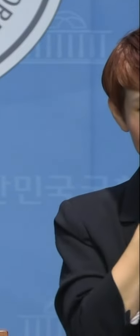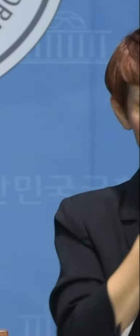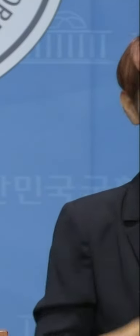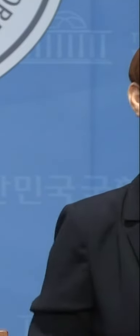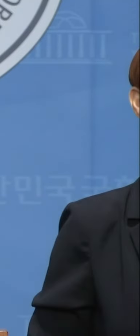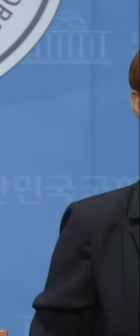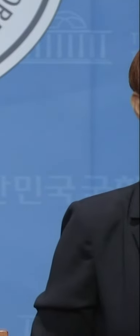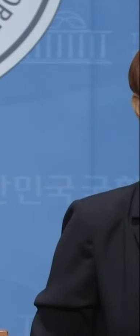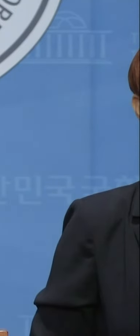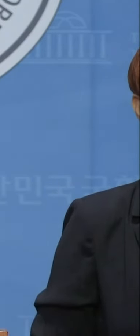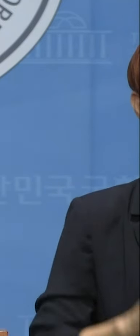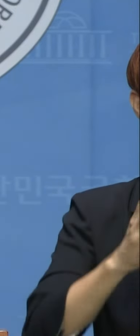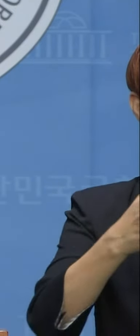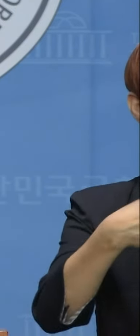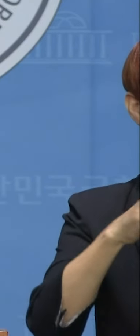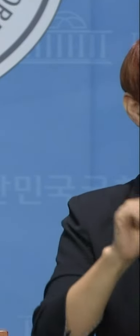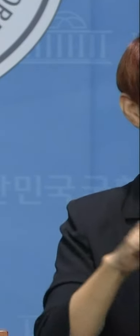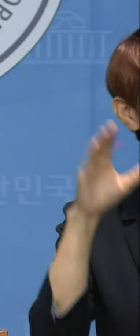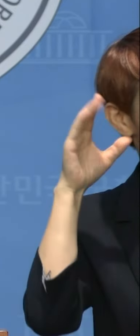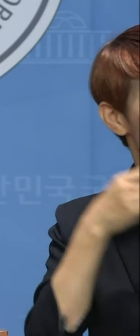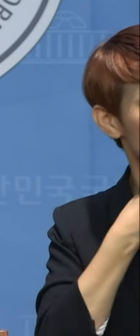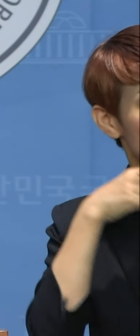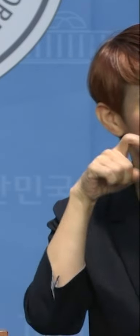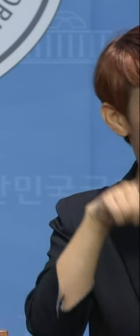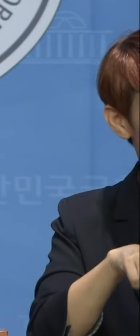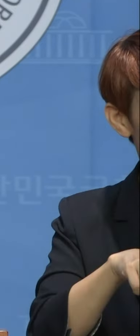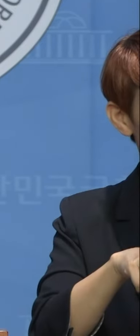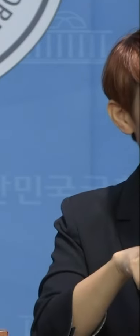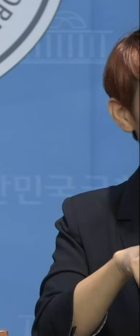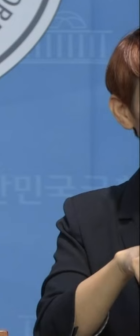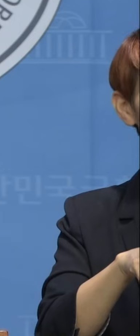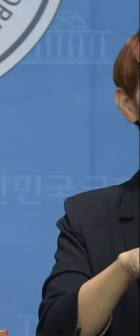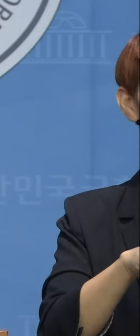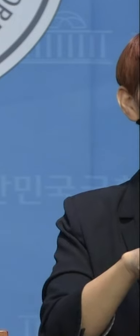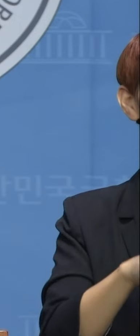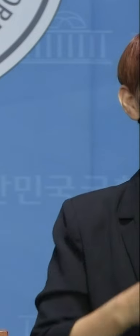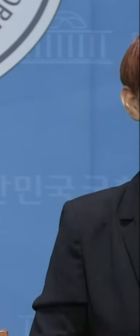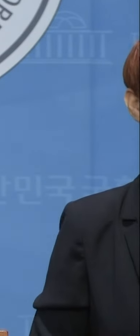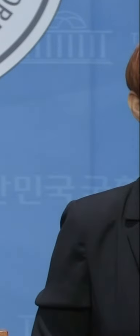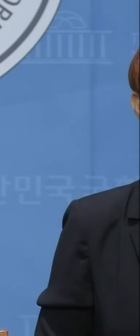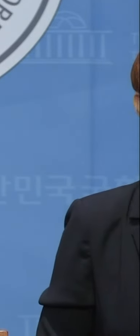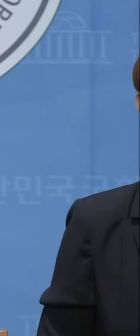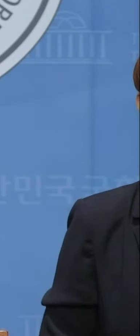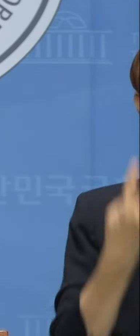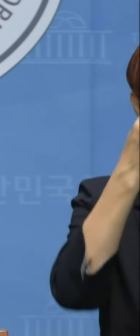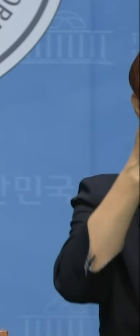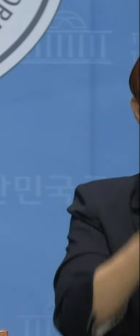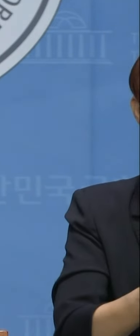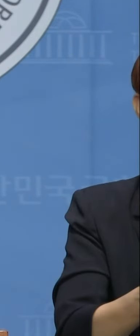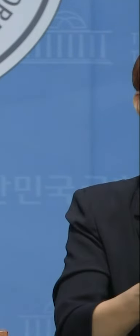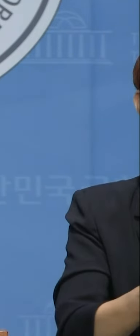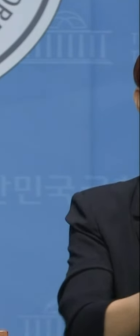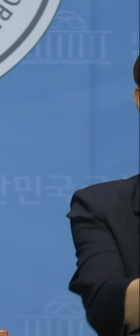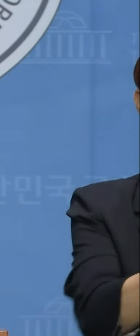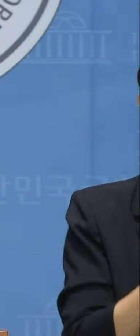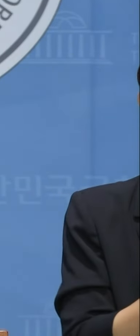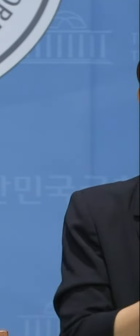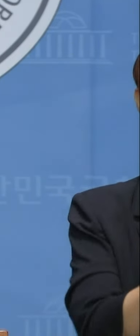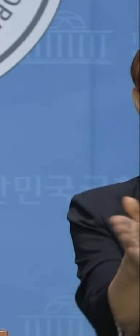말입니까 민심을 청했다는 목적이라면 사등 기관 출신을 임명할 이유가